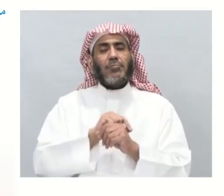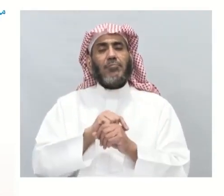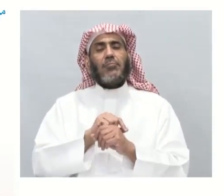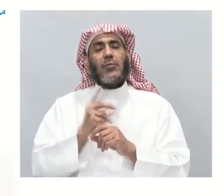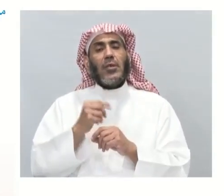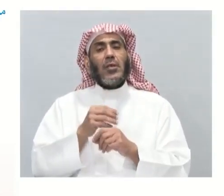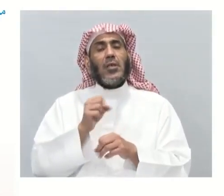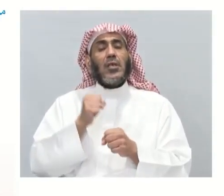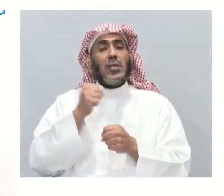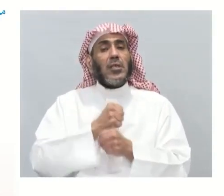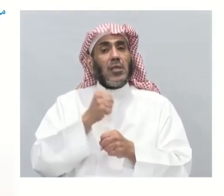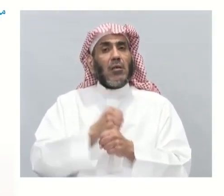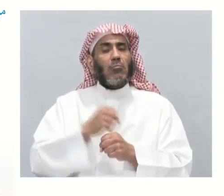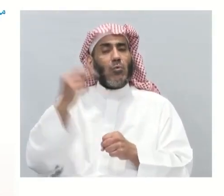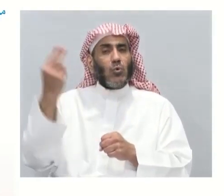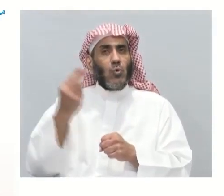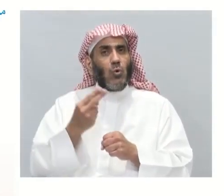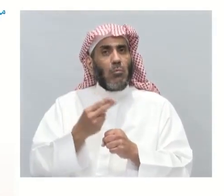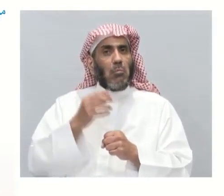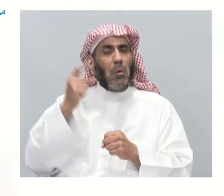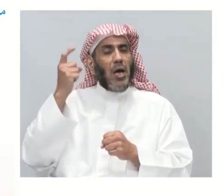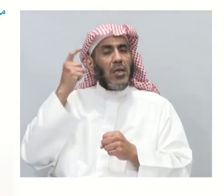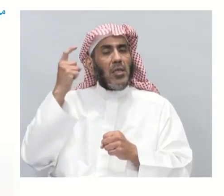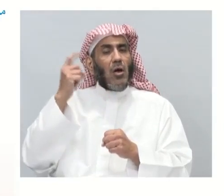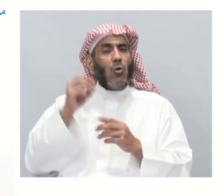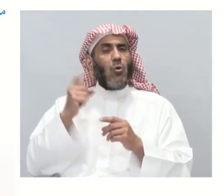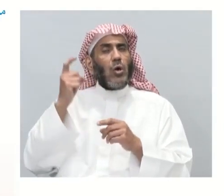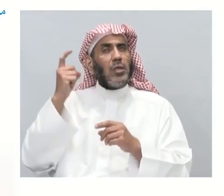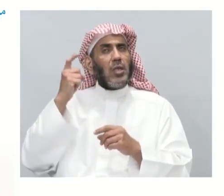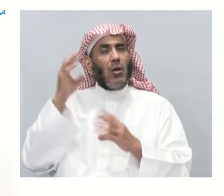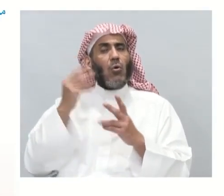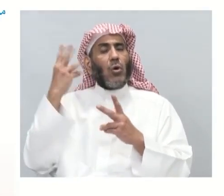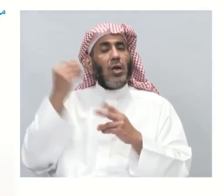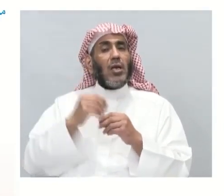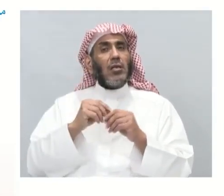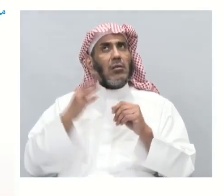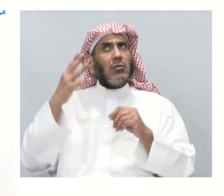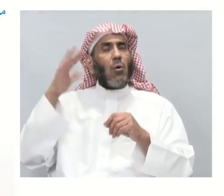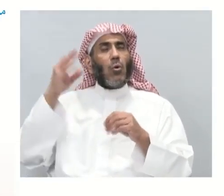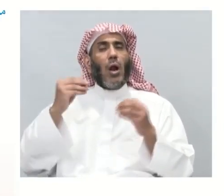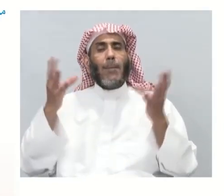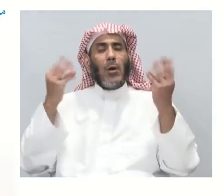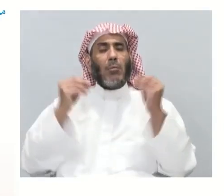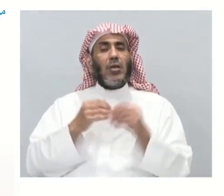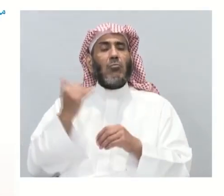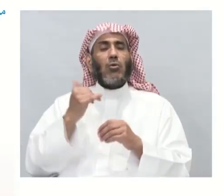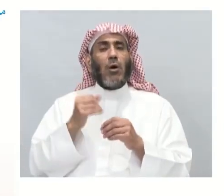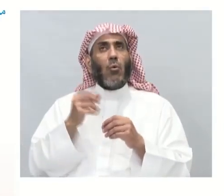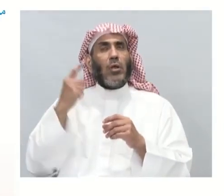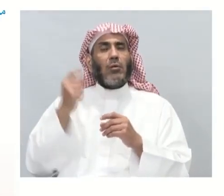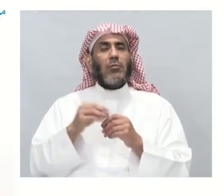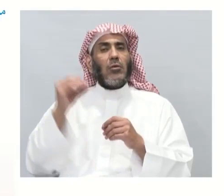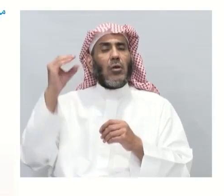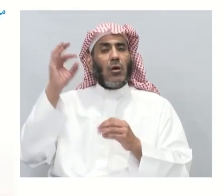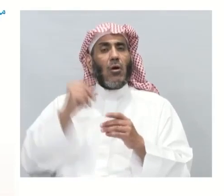قال استخدم رسوم التذكر لمساعدتك على تصور المعلومات المهمه وتذكرها ودال